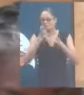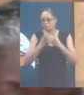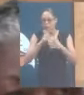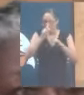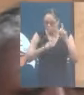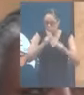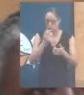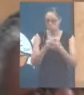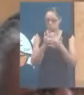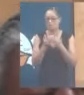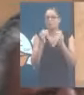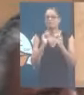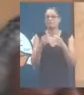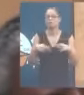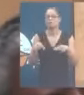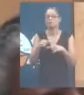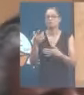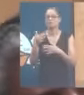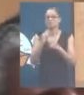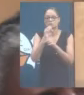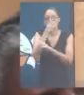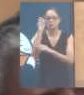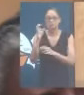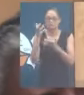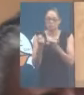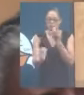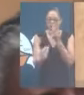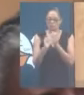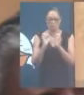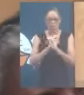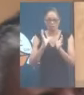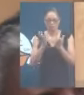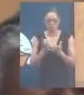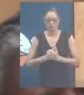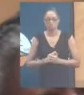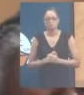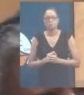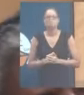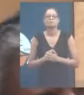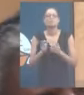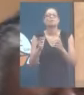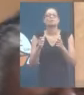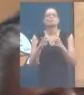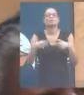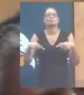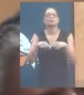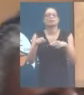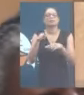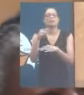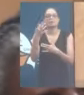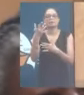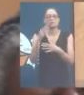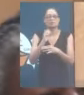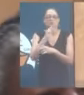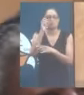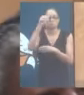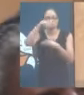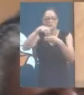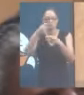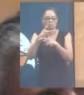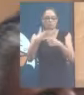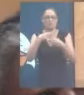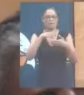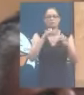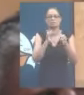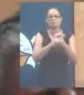concernant le comité martiniquais du tourisme. D'accord. Ce comité martiniquais du tourisme fait l'objet actuellement de plusieurs articles dans la